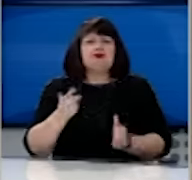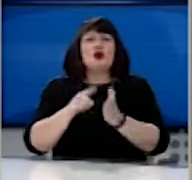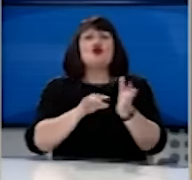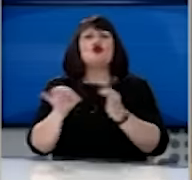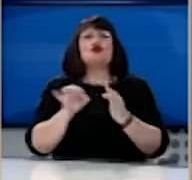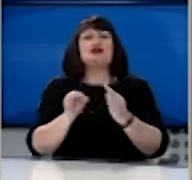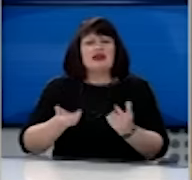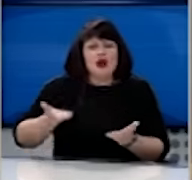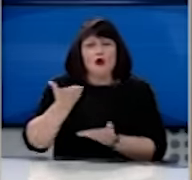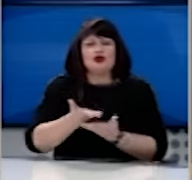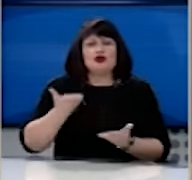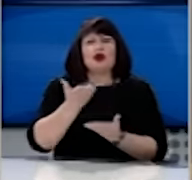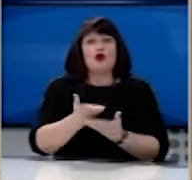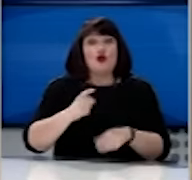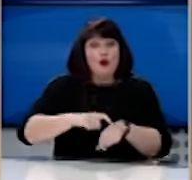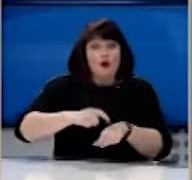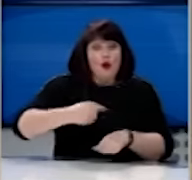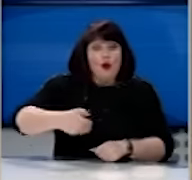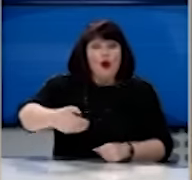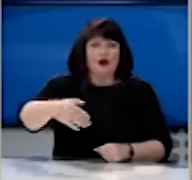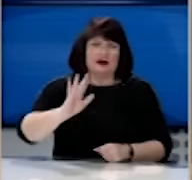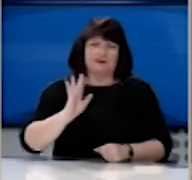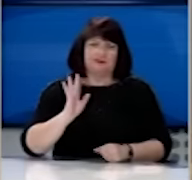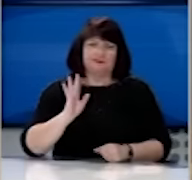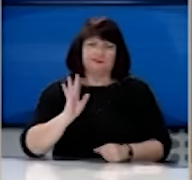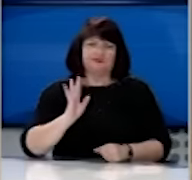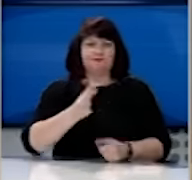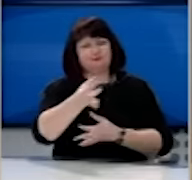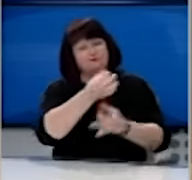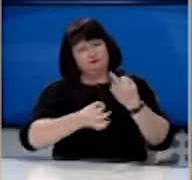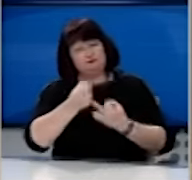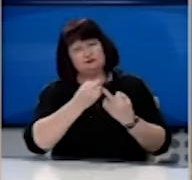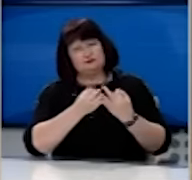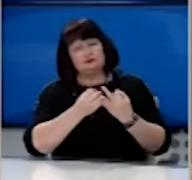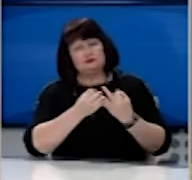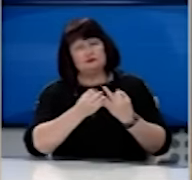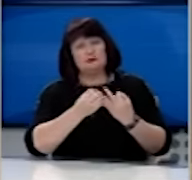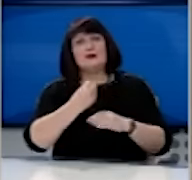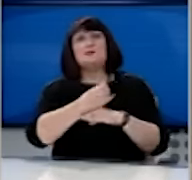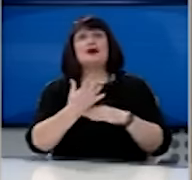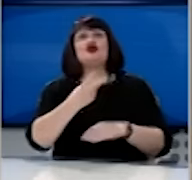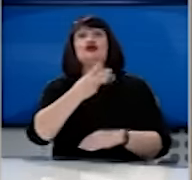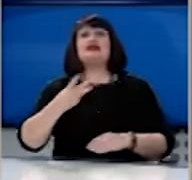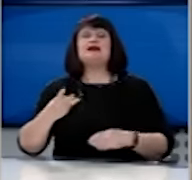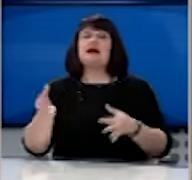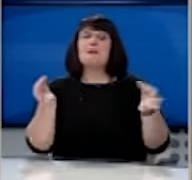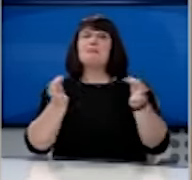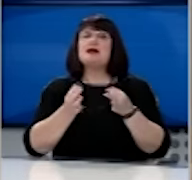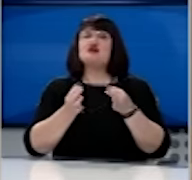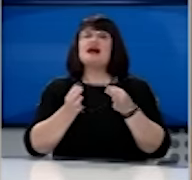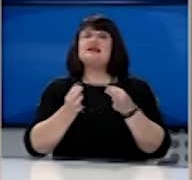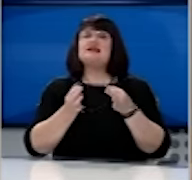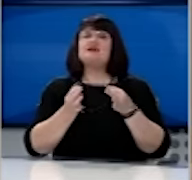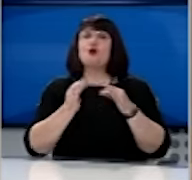κι αν φέρετε, όποτε κι αν τα φέρετε. Για πείτε μας όμως κι εσείς, κύριοι του ΠΑΣΟΚ και του ΣΥΡΙΖΑ, σε τι